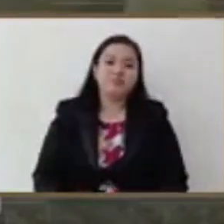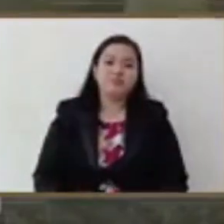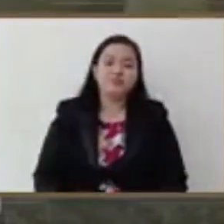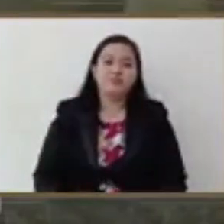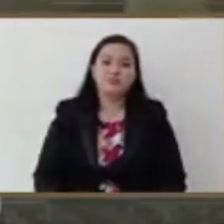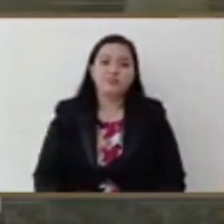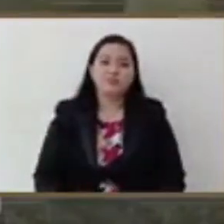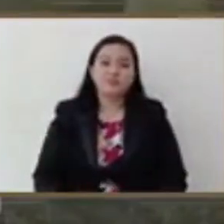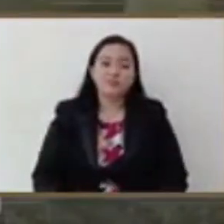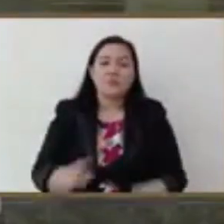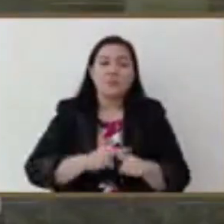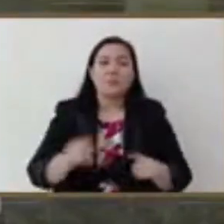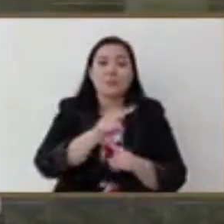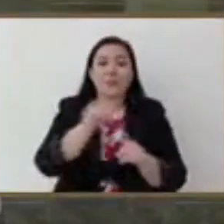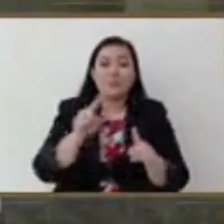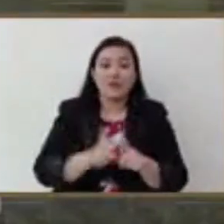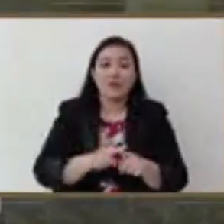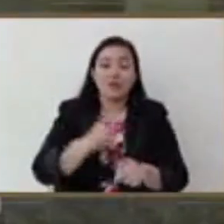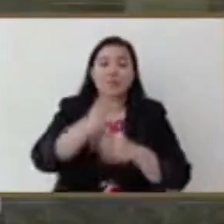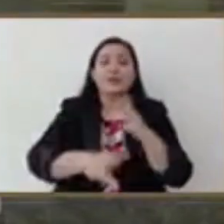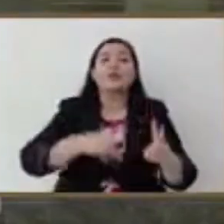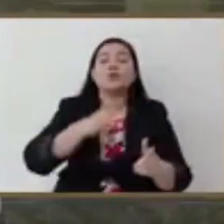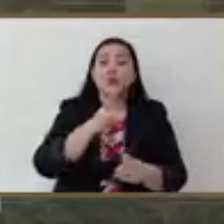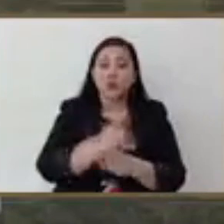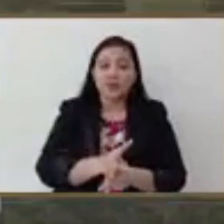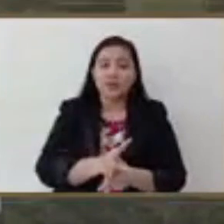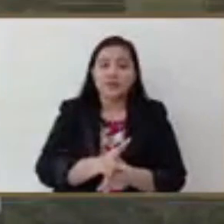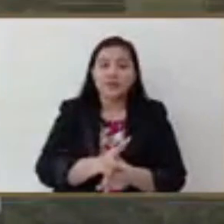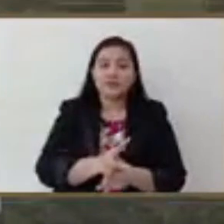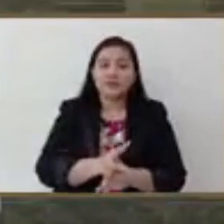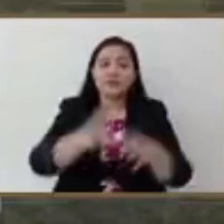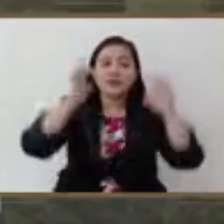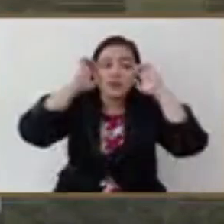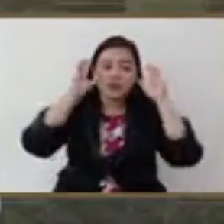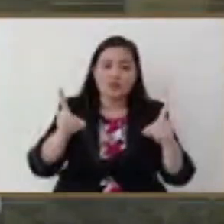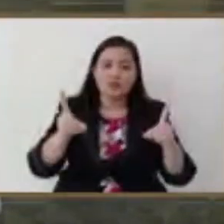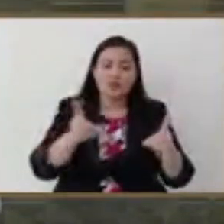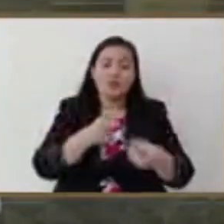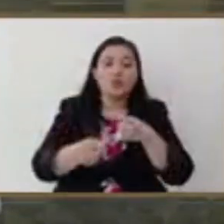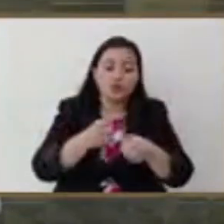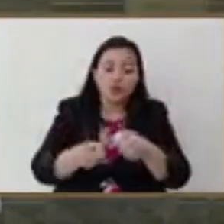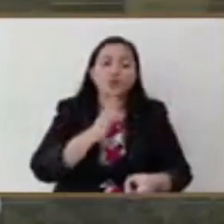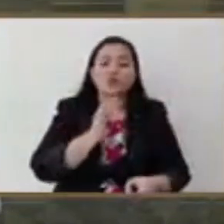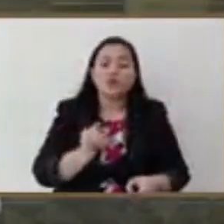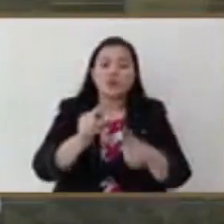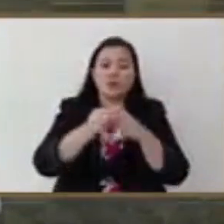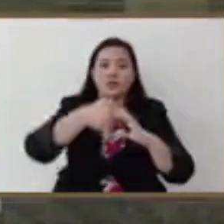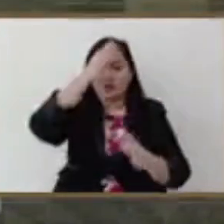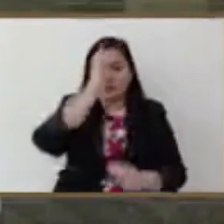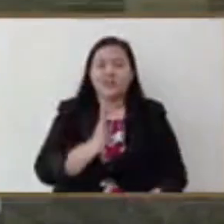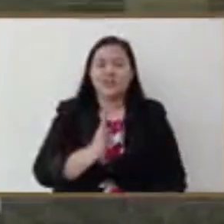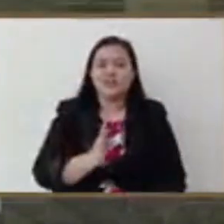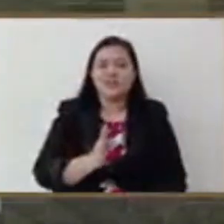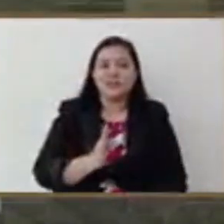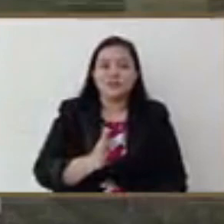Pero kapag ka ang edukasyon ng mundong ito ay nasa control ng salita ng Diyos, makikita niyo mga